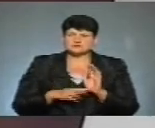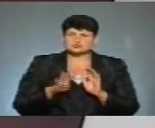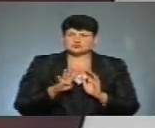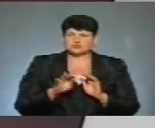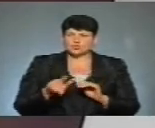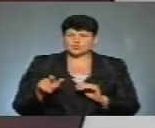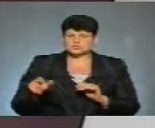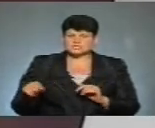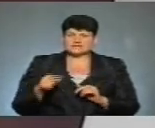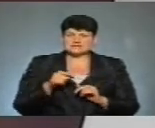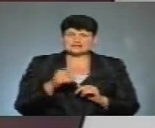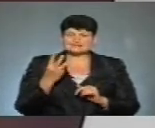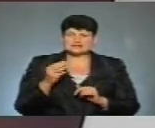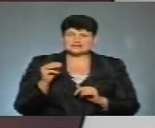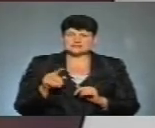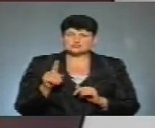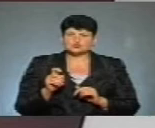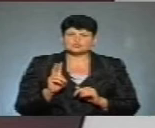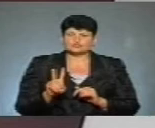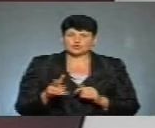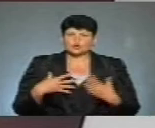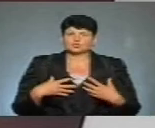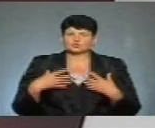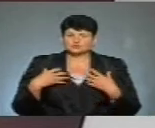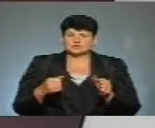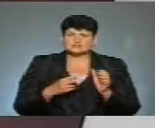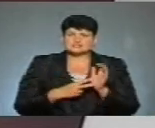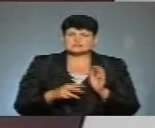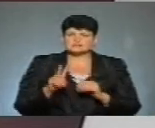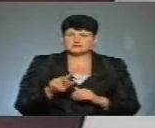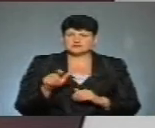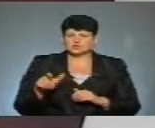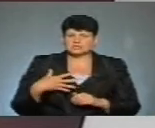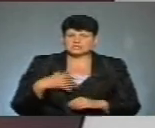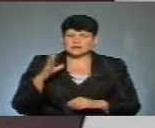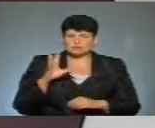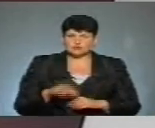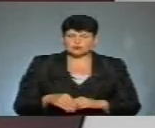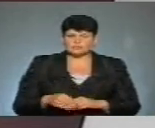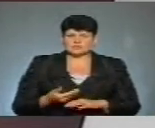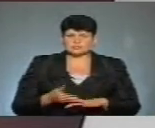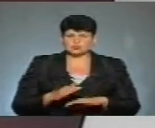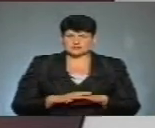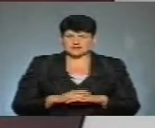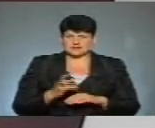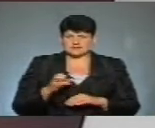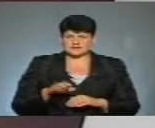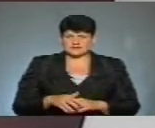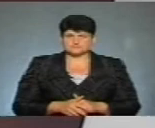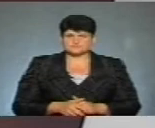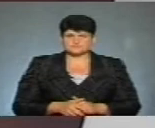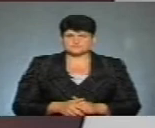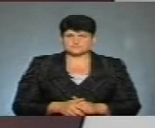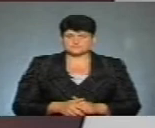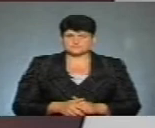6184 осіб. З них 3102 вже видужали, 72 людини померли через ускладнення, каже епідеміолог.